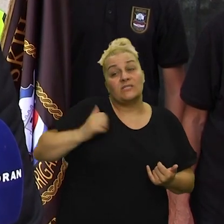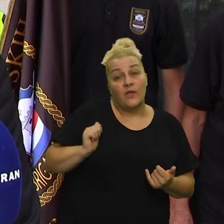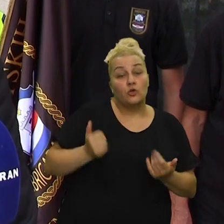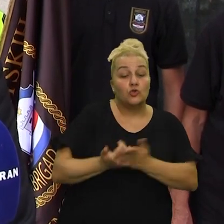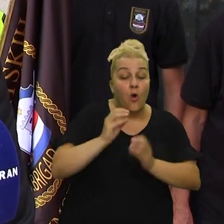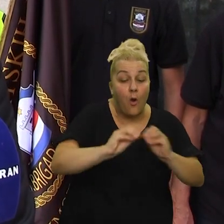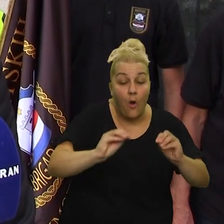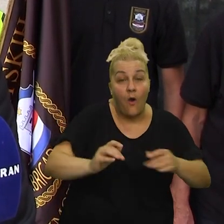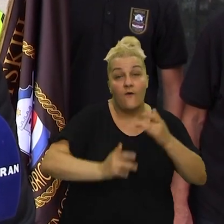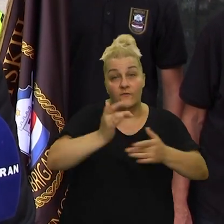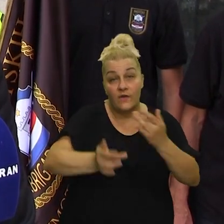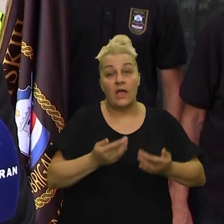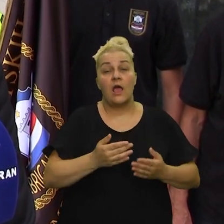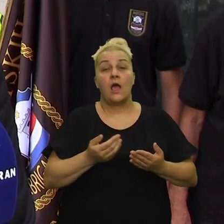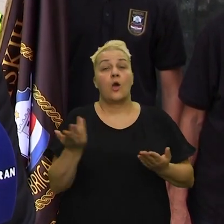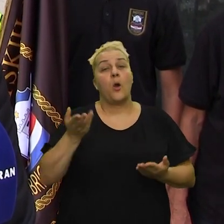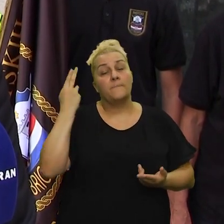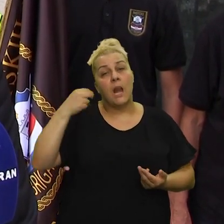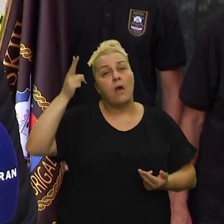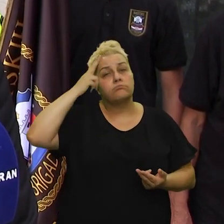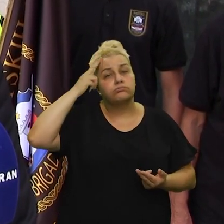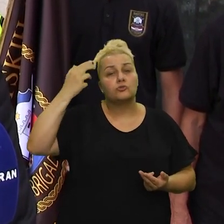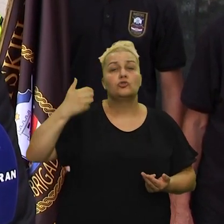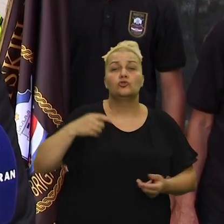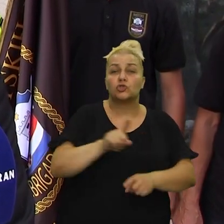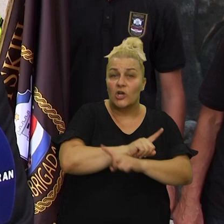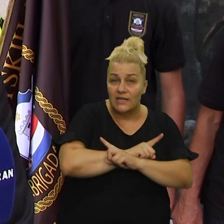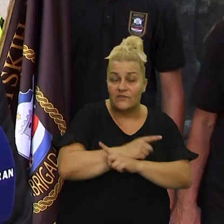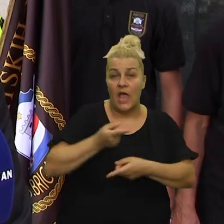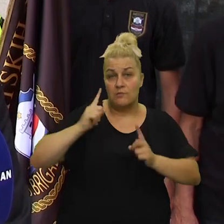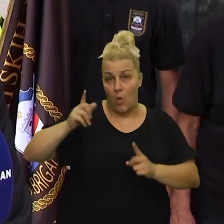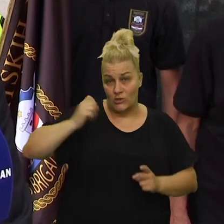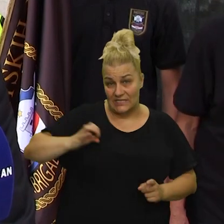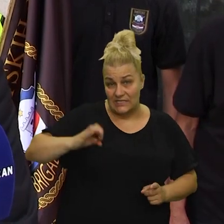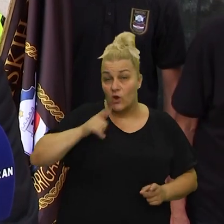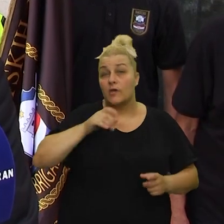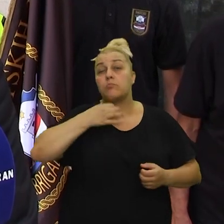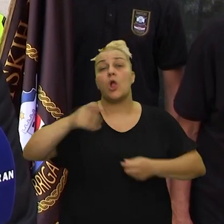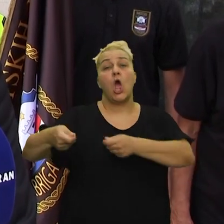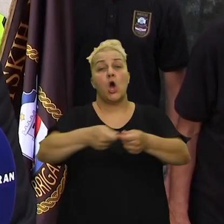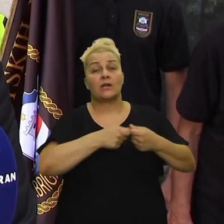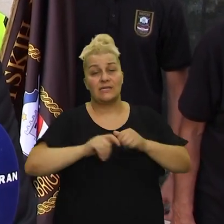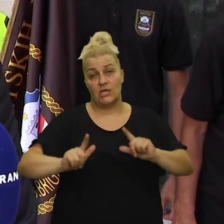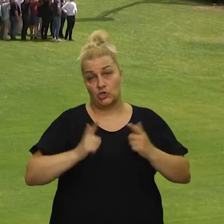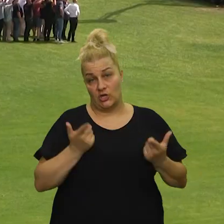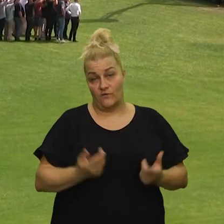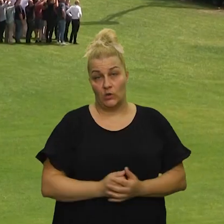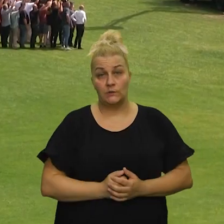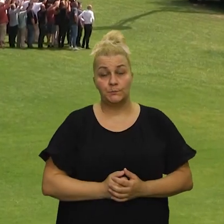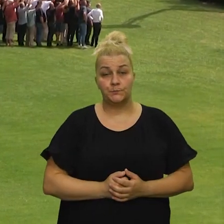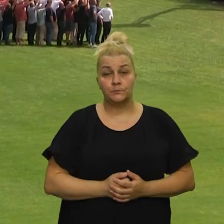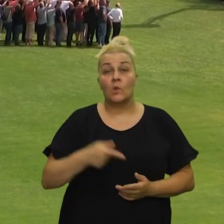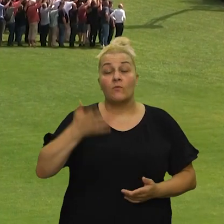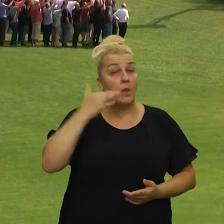legendarnoj žrtvi imotskih sinova za našu domovinu i da naravno pokušavamo organizirati bolji život stanovnicima Imotske krajine. Bila je